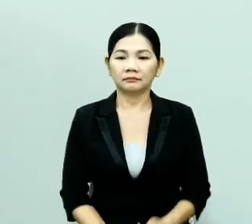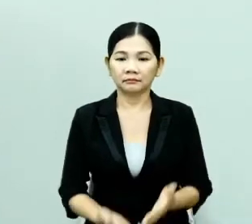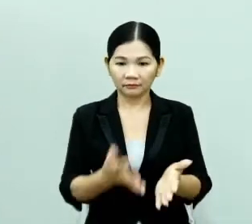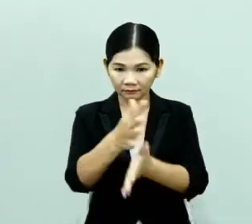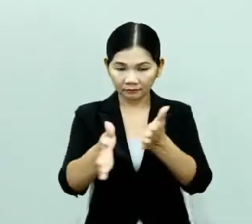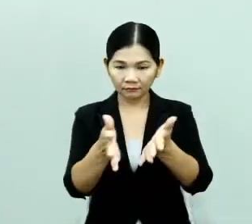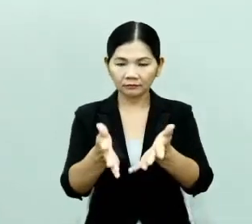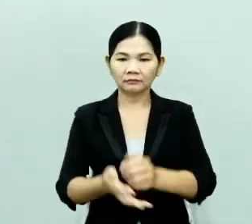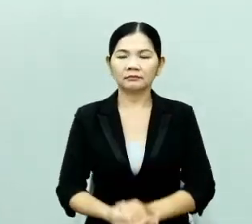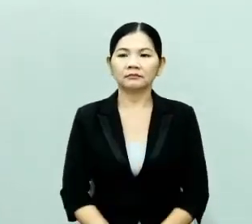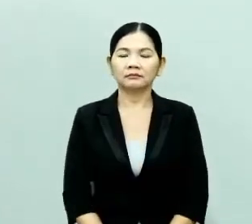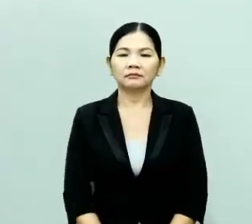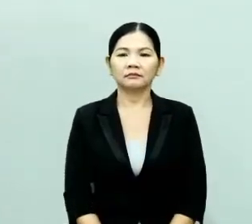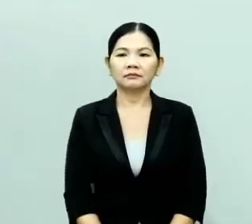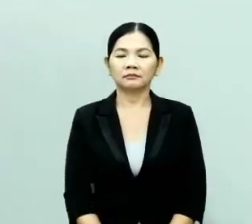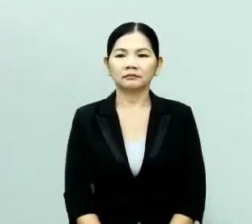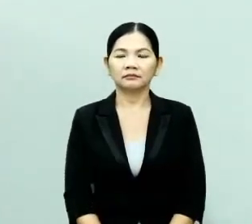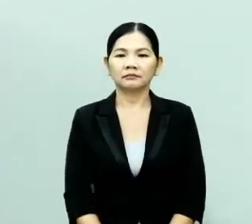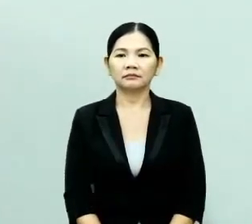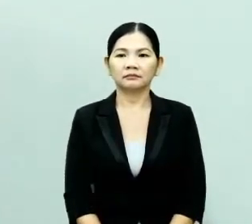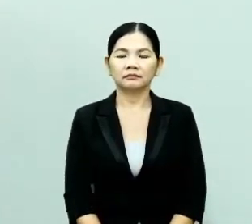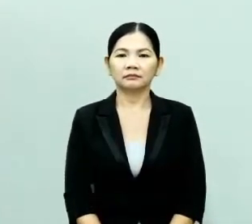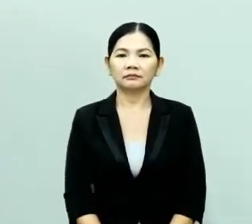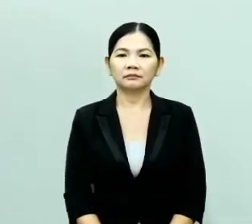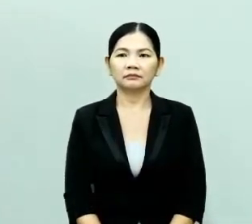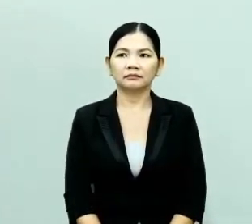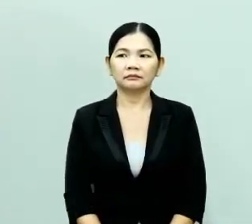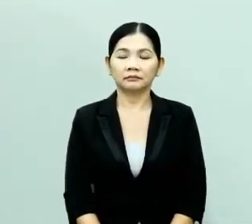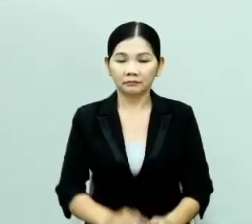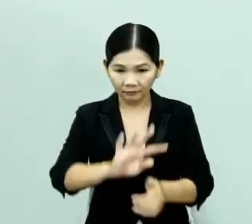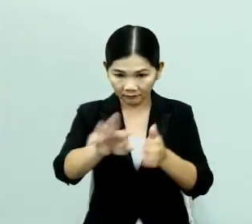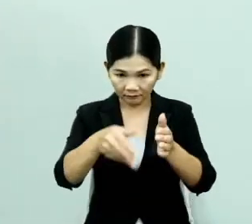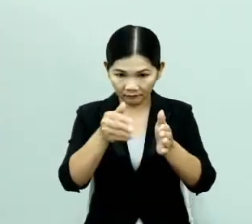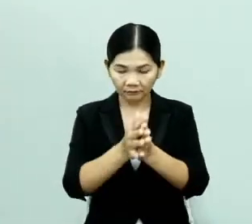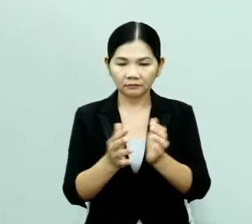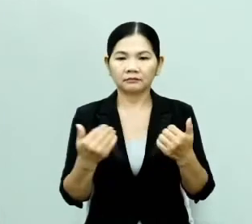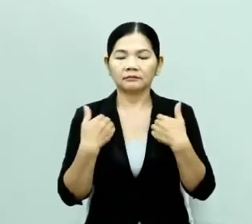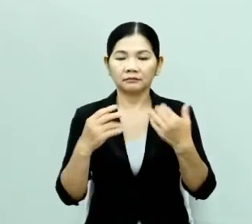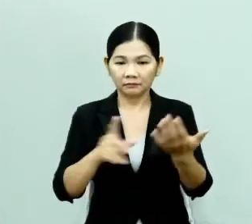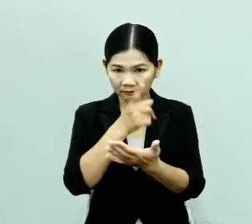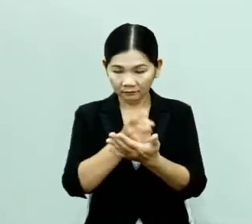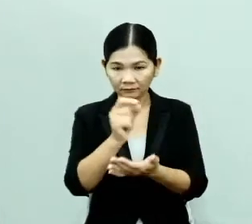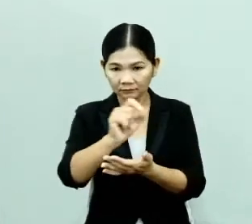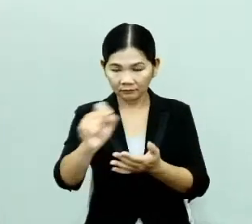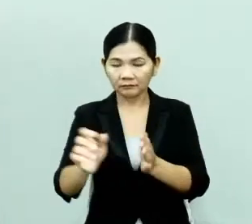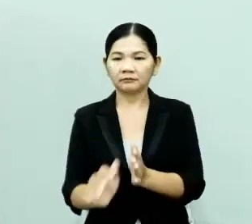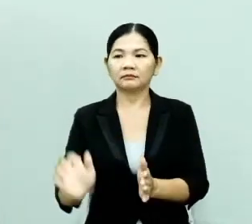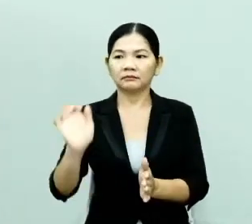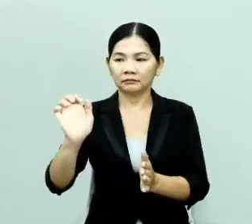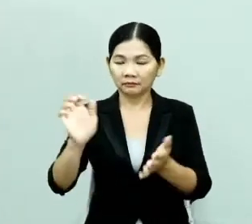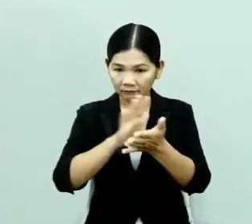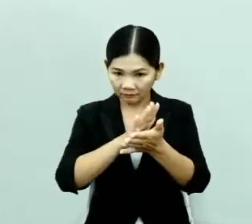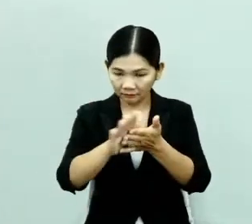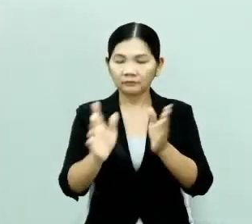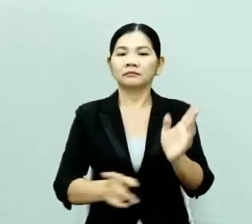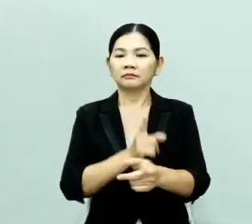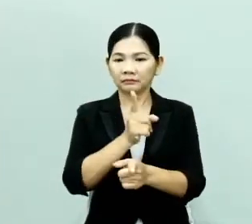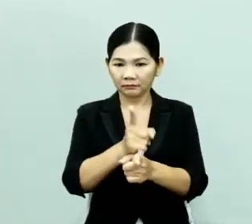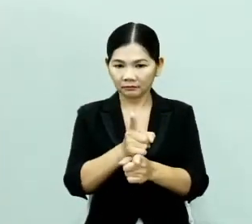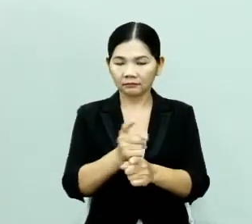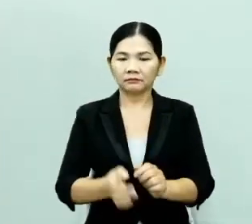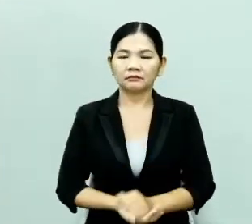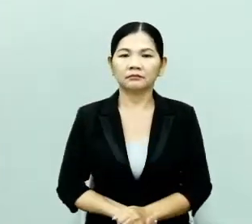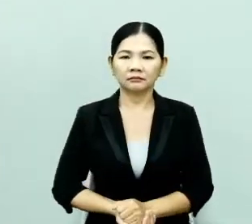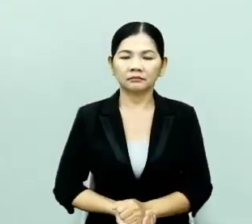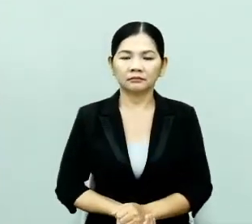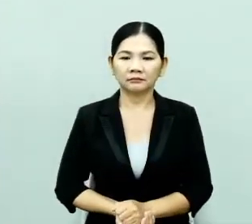យអ្នកគ្រូស្ដាប់ម្ដងទៀតមើលកូនចាអរគុណកូនកូនដែលបានចូលរួមសរសេរអសចបានស្អាតហើយត្រឹម